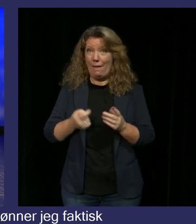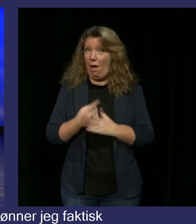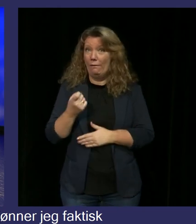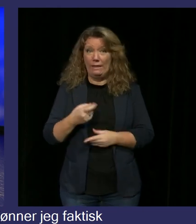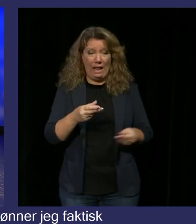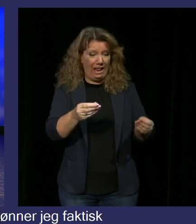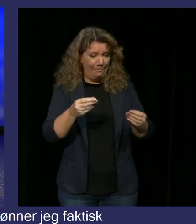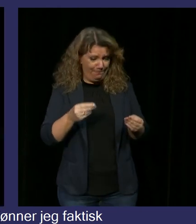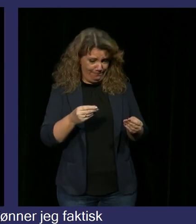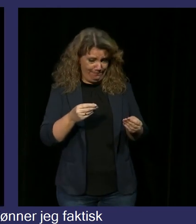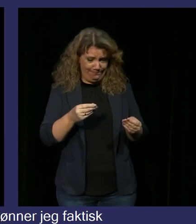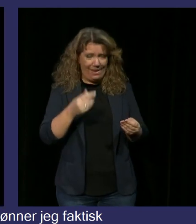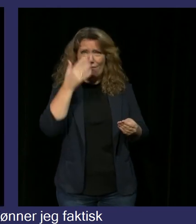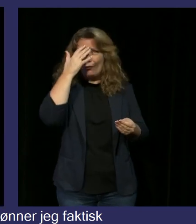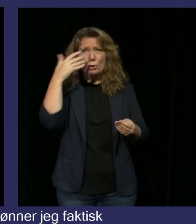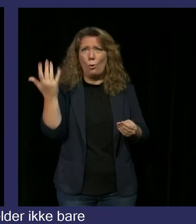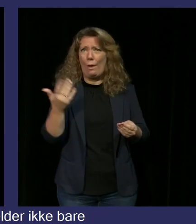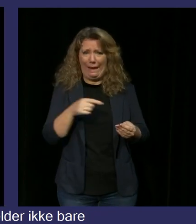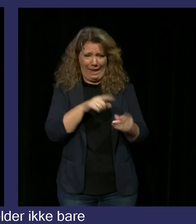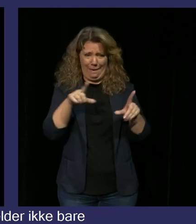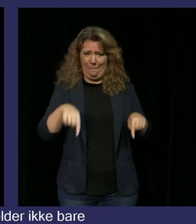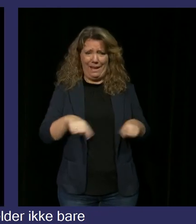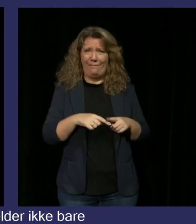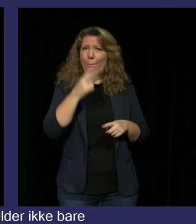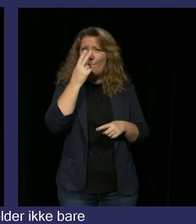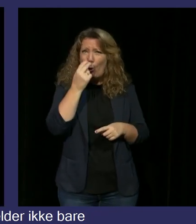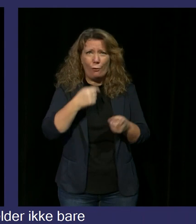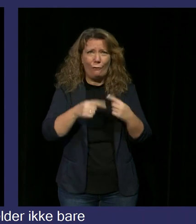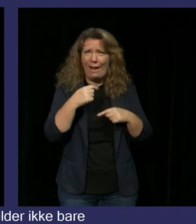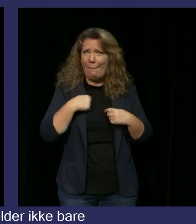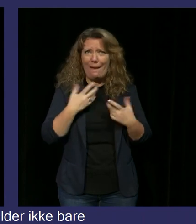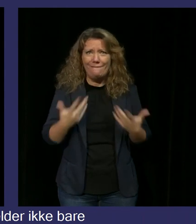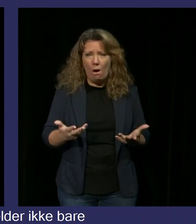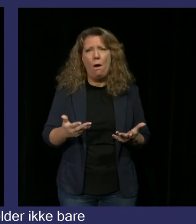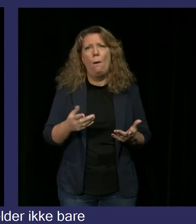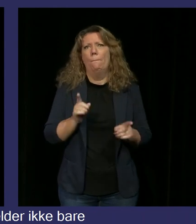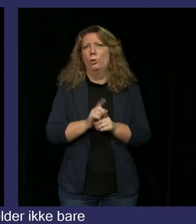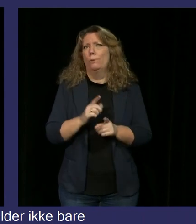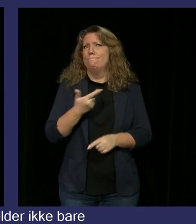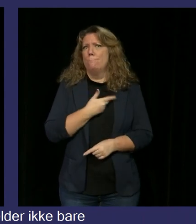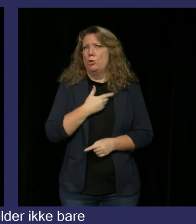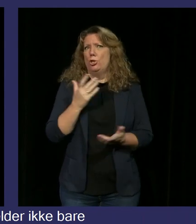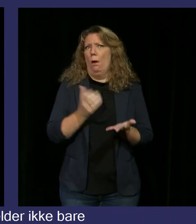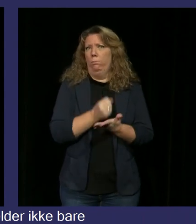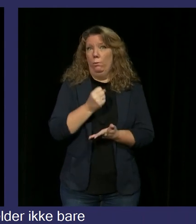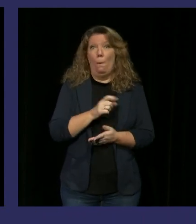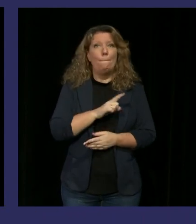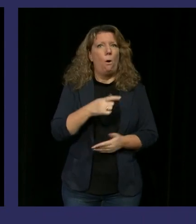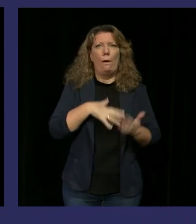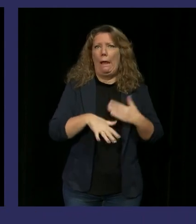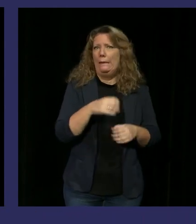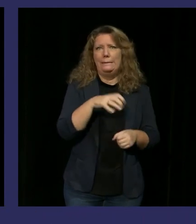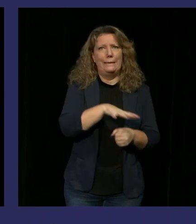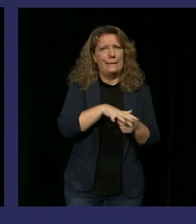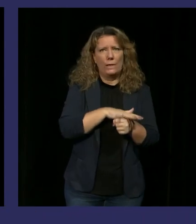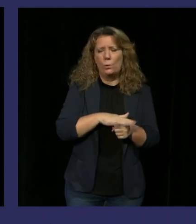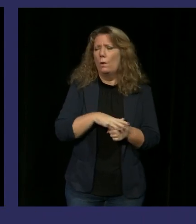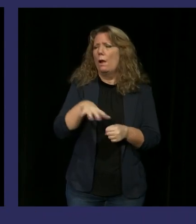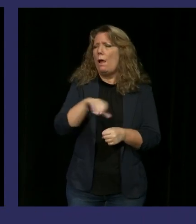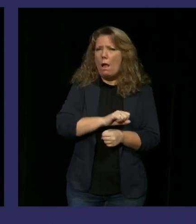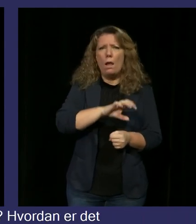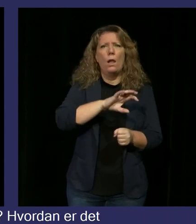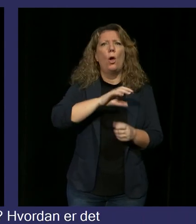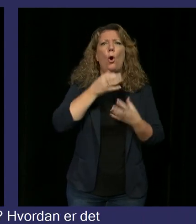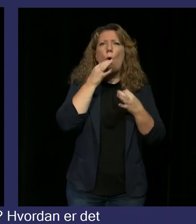brev egentlig prøver å fortelle meg. Så der har vi mye å hente, og det gjelder ikke bare helsesektoren, det gjelder alle måter som det offentlige Norge kommuniserer til enkeltpersoner